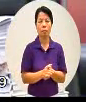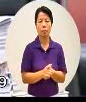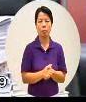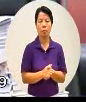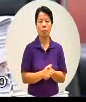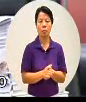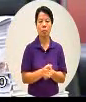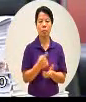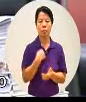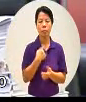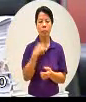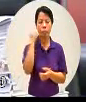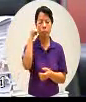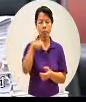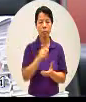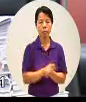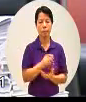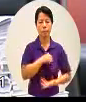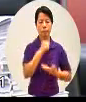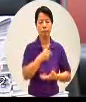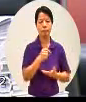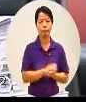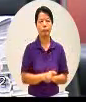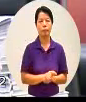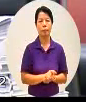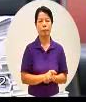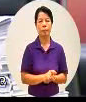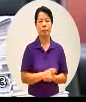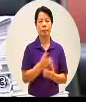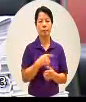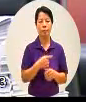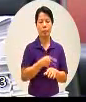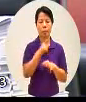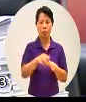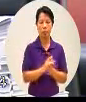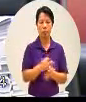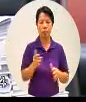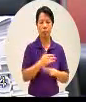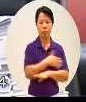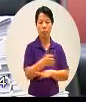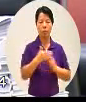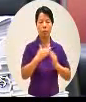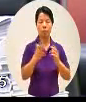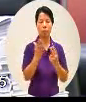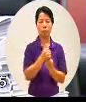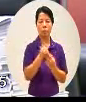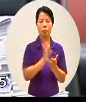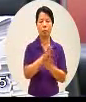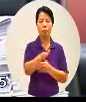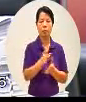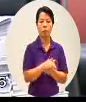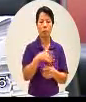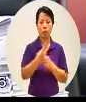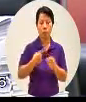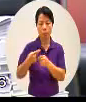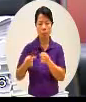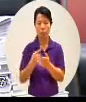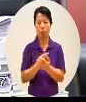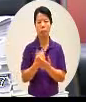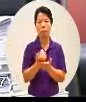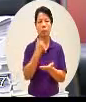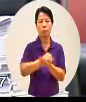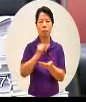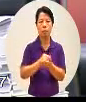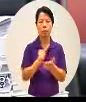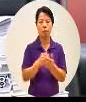我本席实在是很担心，因为我们从我们县市合并以后，我们每年编列预算都需